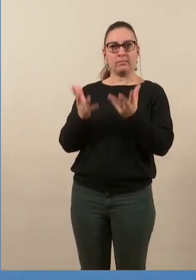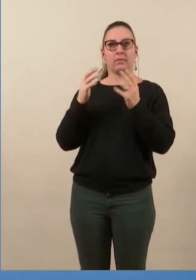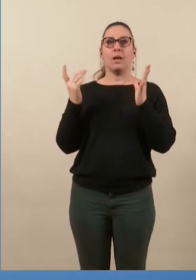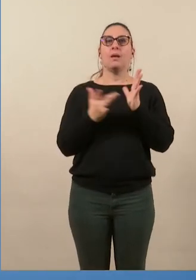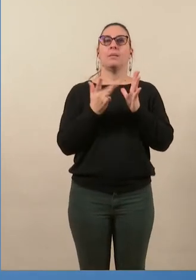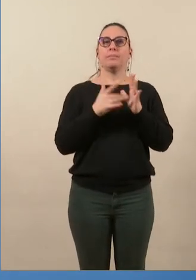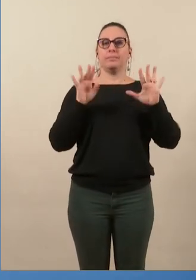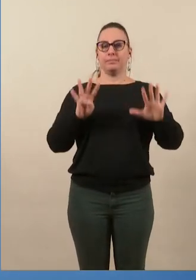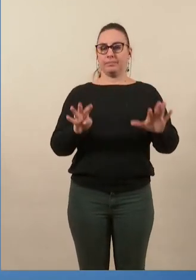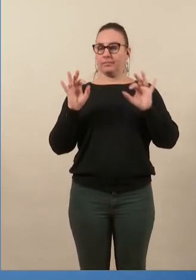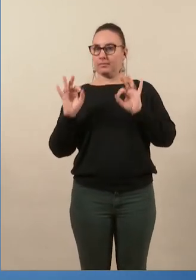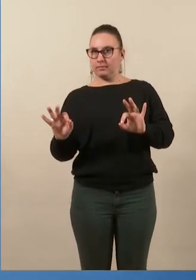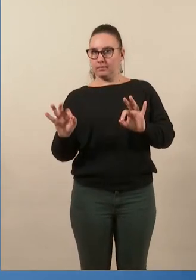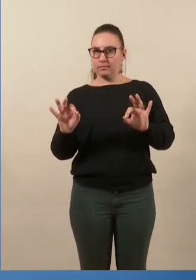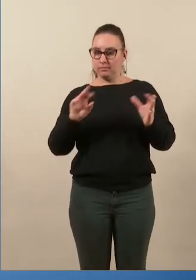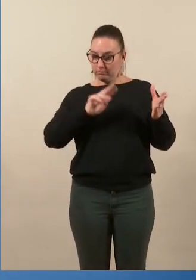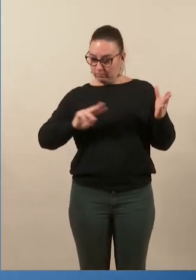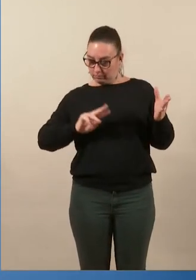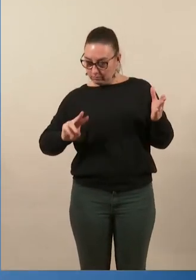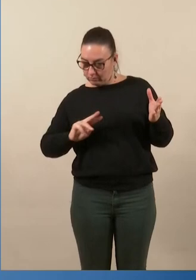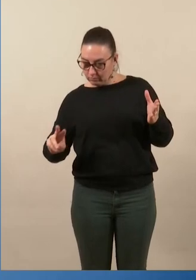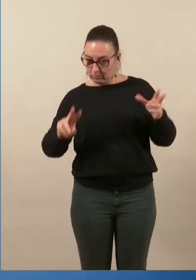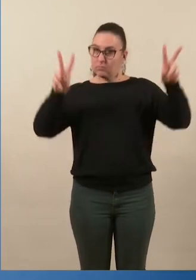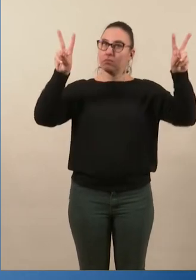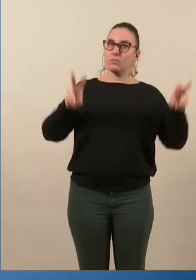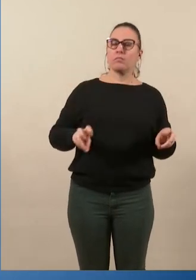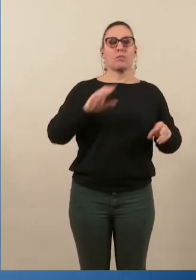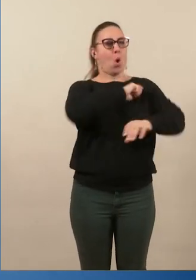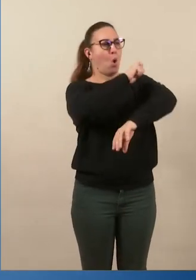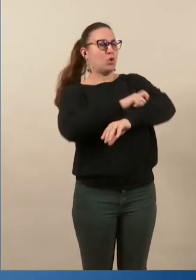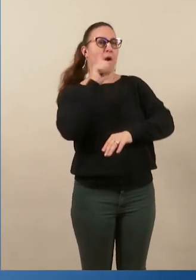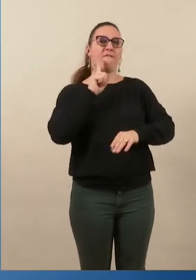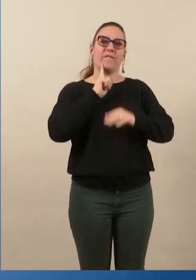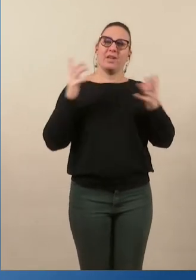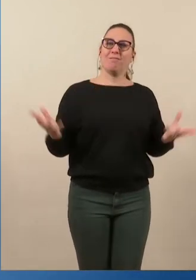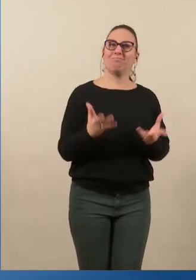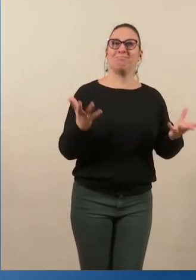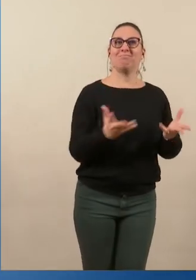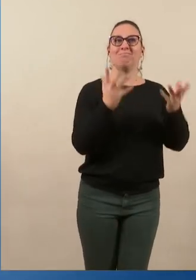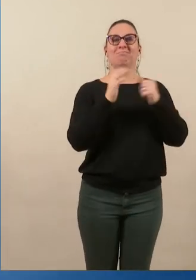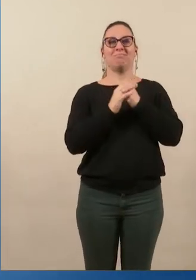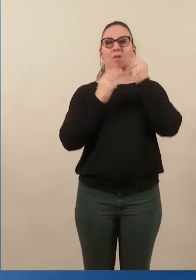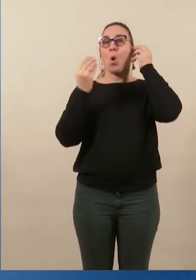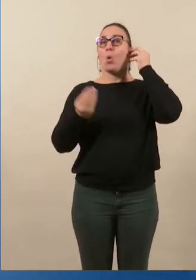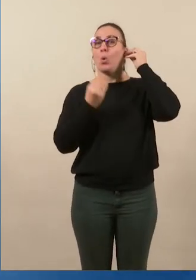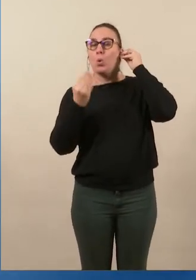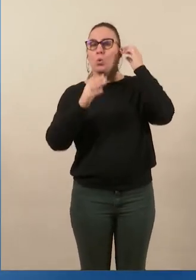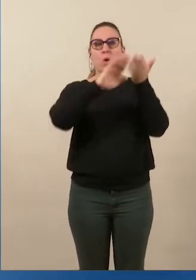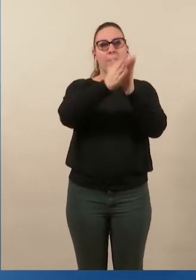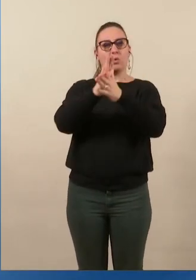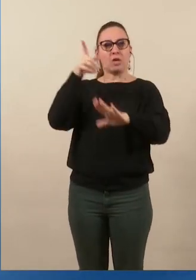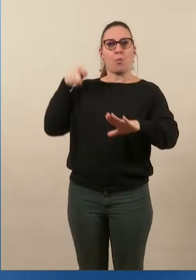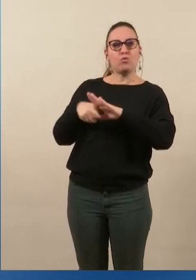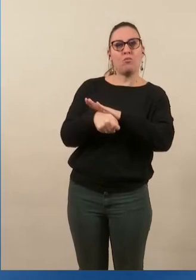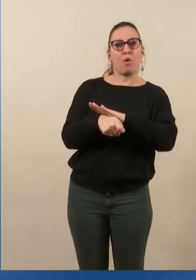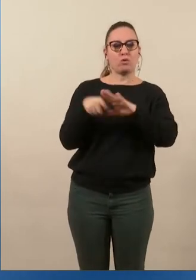page 9 et 10 vous dites développer la pratique du sport féminin ou accorder des subventions aux associations qui